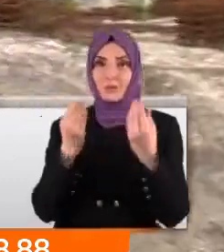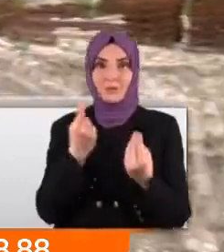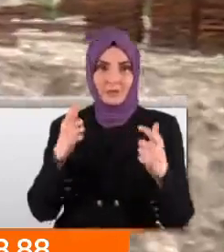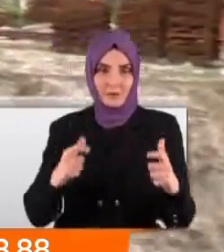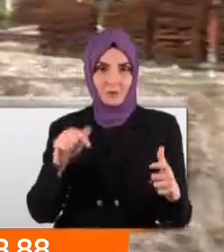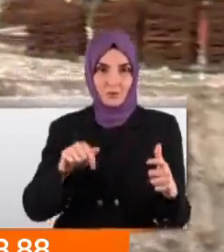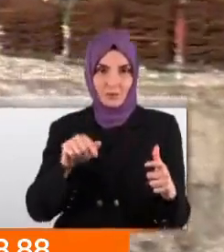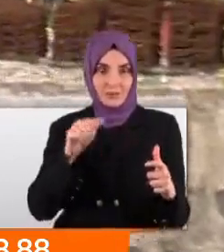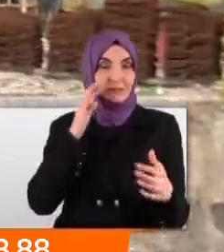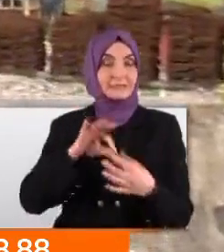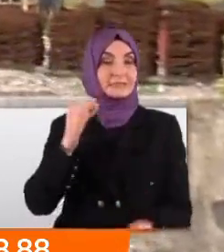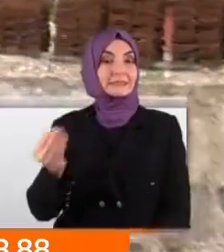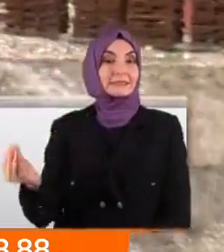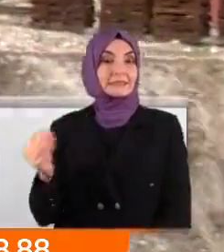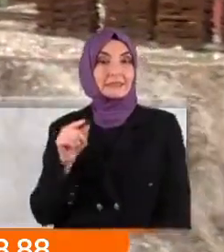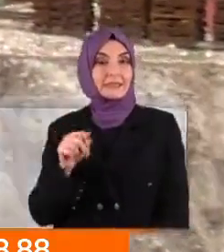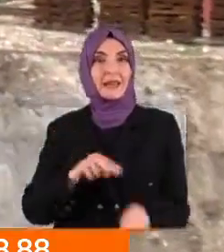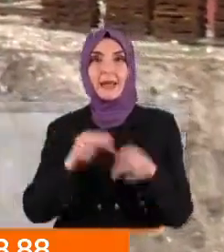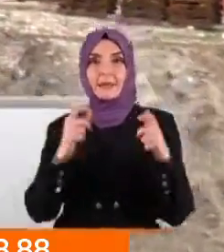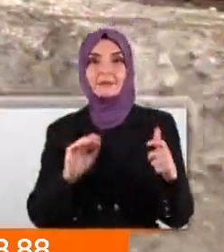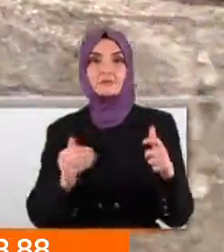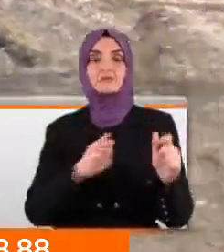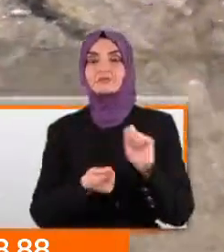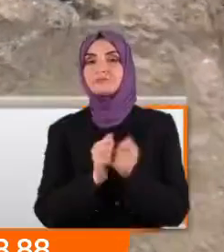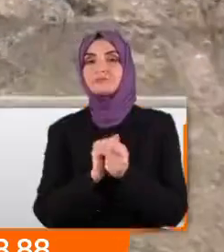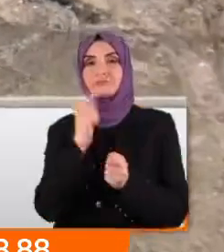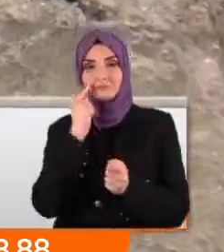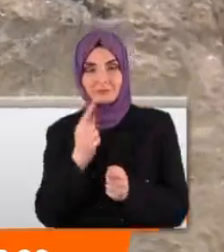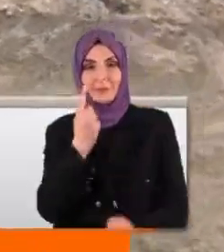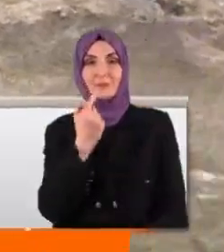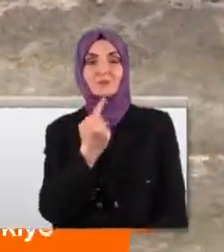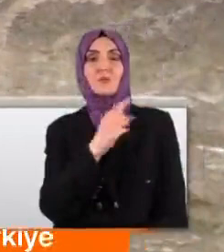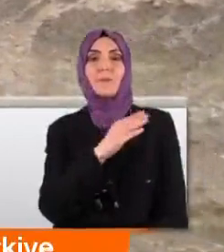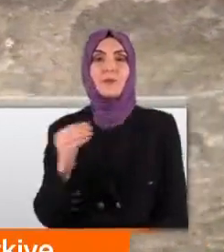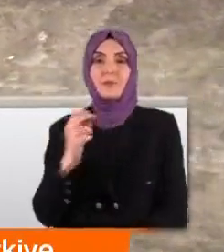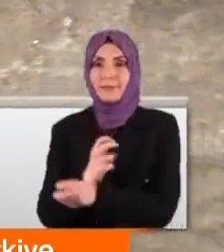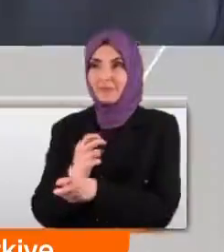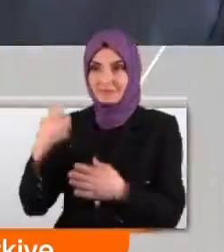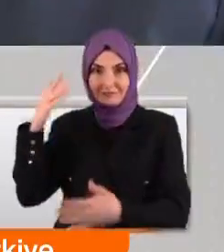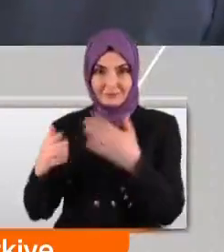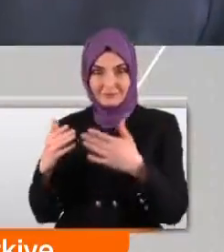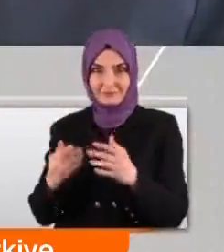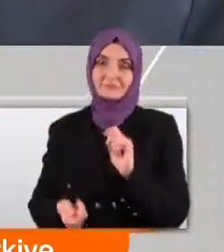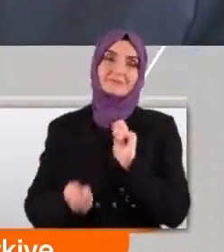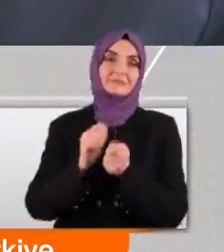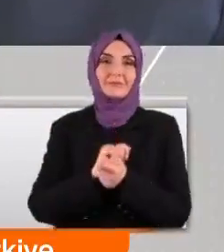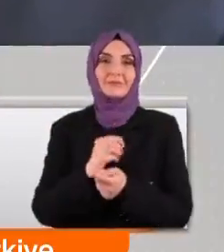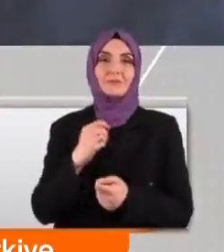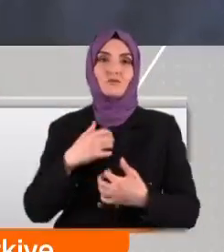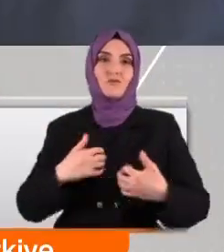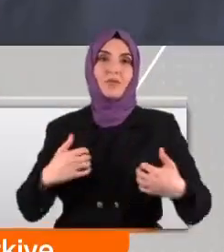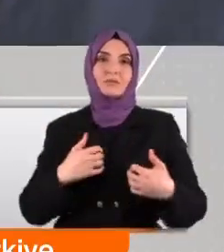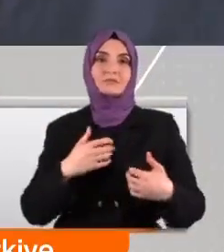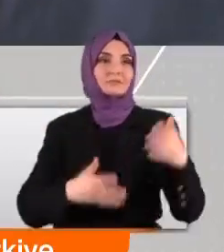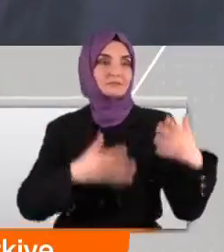dönüşümle birlikte 1,5 milyon riskli yapıdan depreme dayanıklı olan güvenli evlerine geçmek istiyorlar. Binlerce konutta şu anda